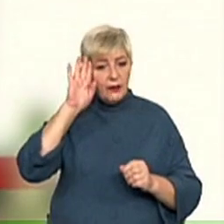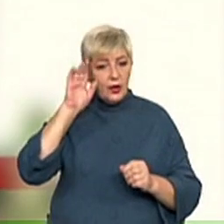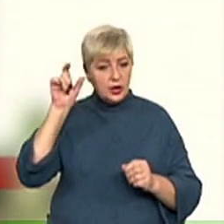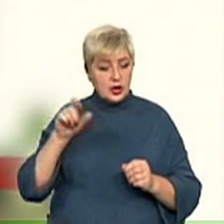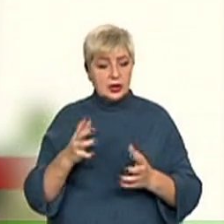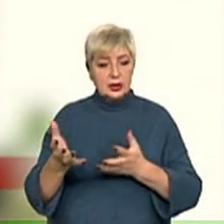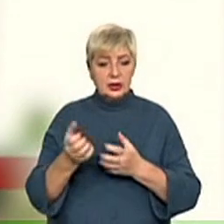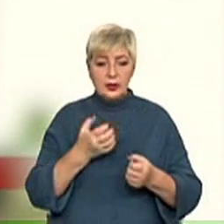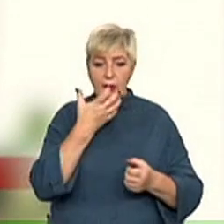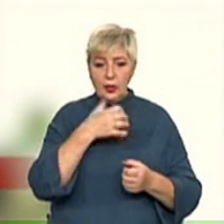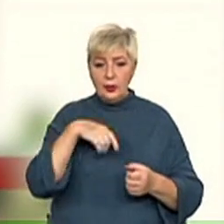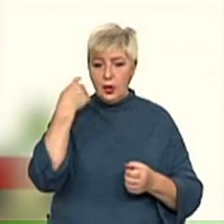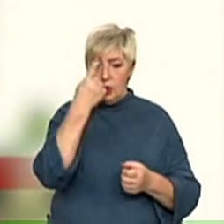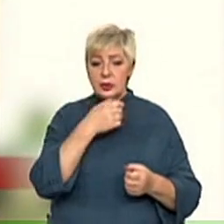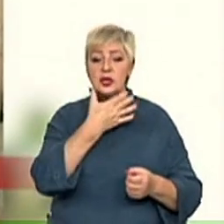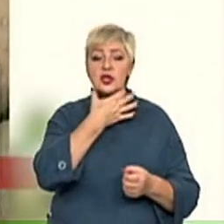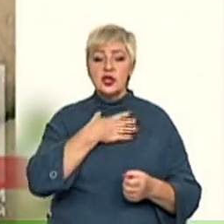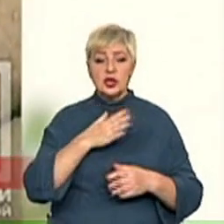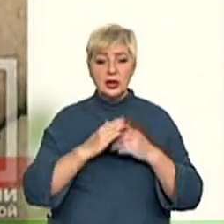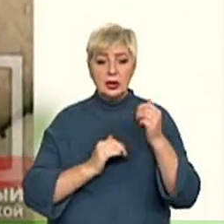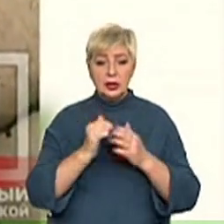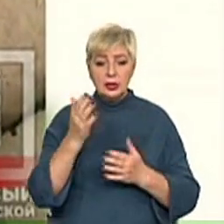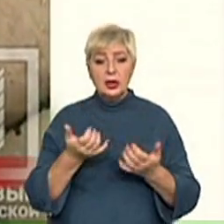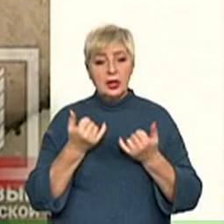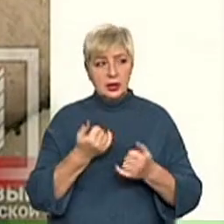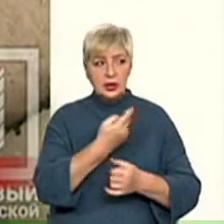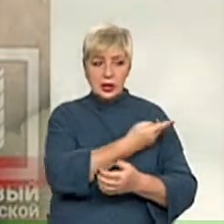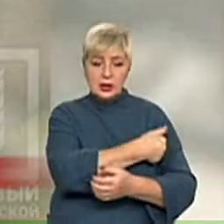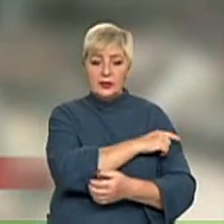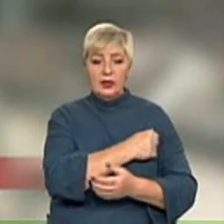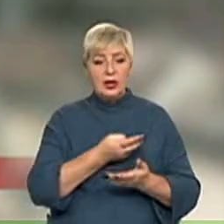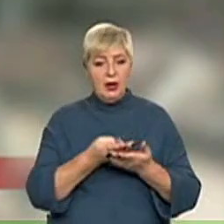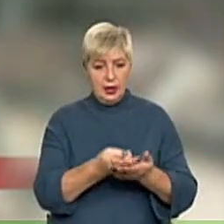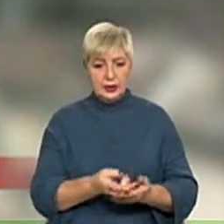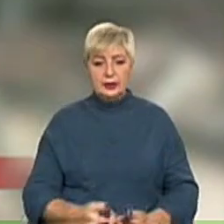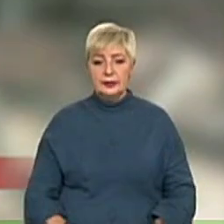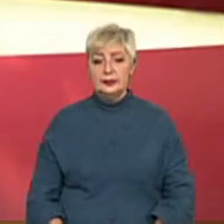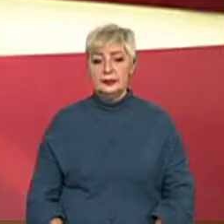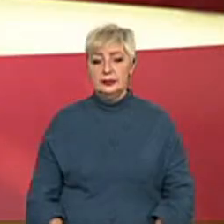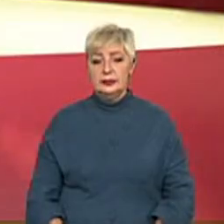опіки обличчя, шиї та рук. Нині постраждалий у лікарні.